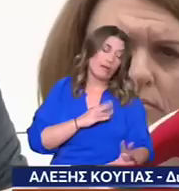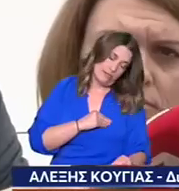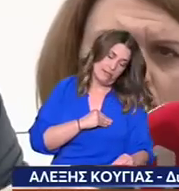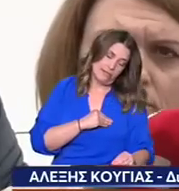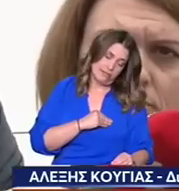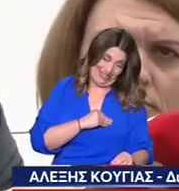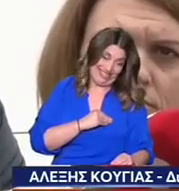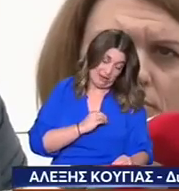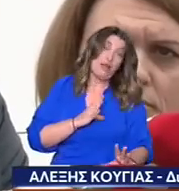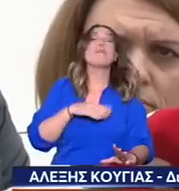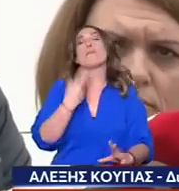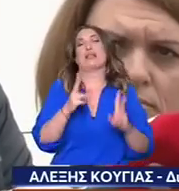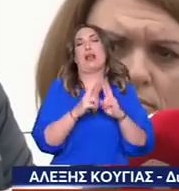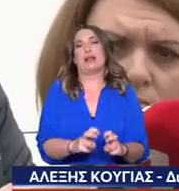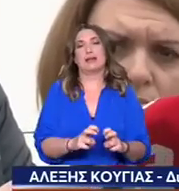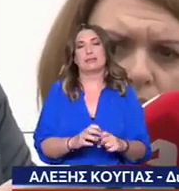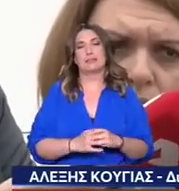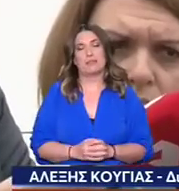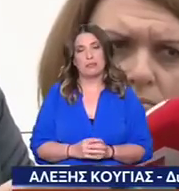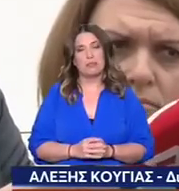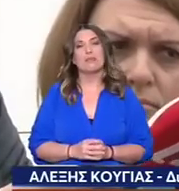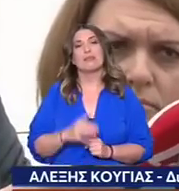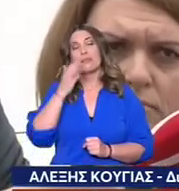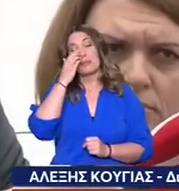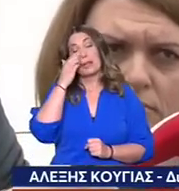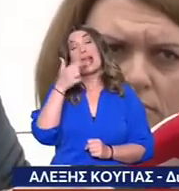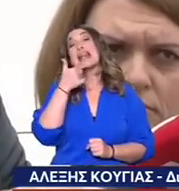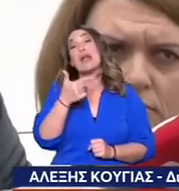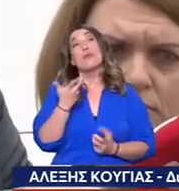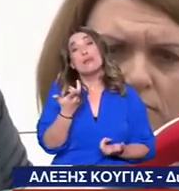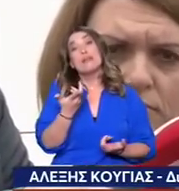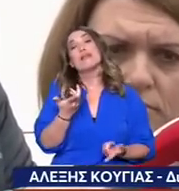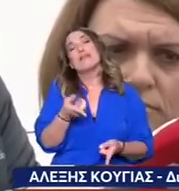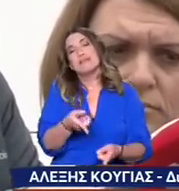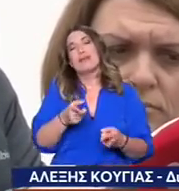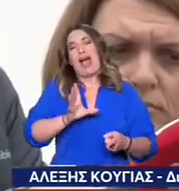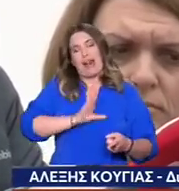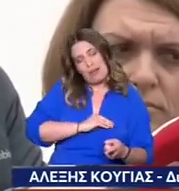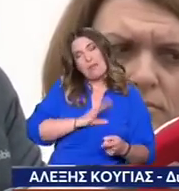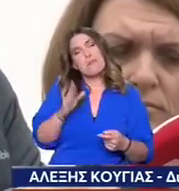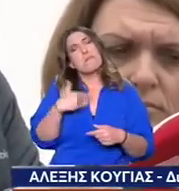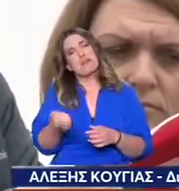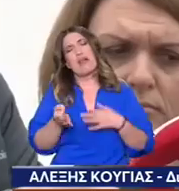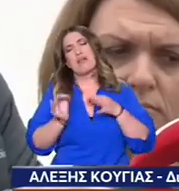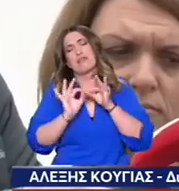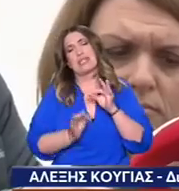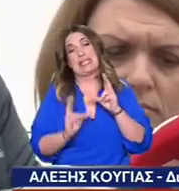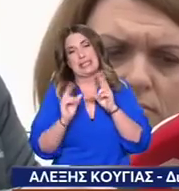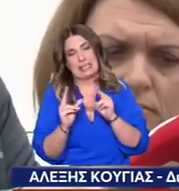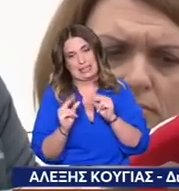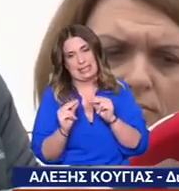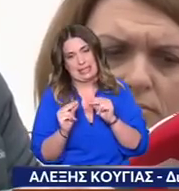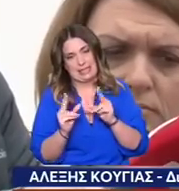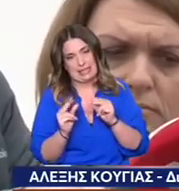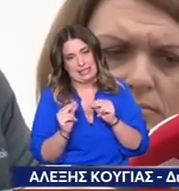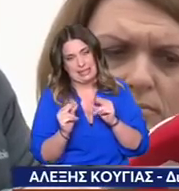ανακοπή και μάλιστα είπε ότι έγινε και λεπτομερή συζήτηση μετά την ανακοπή και τότε αυτή ανέτρεψε στο αρχείο της και τότε είδε